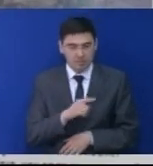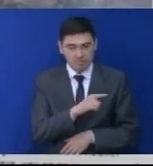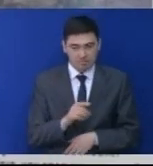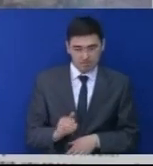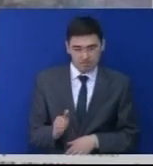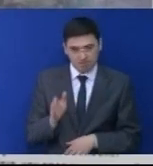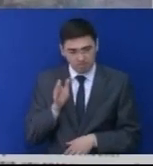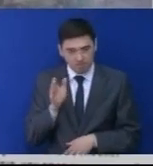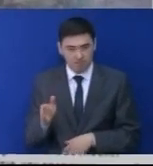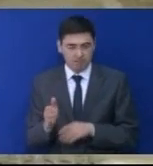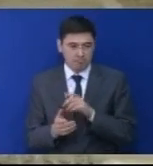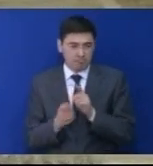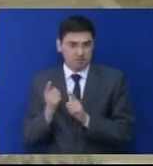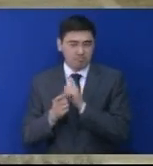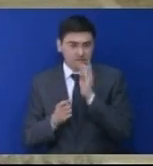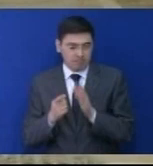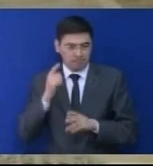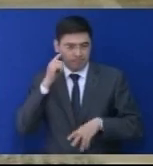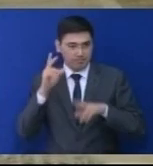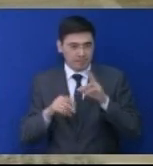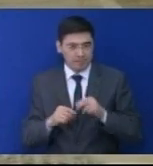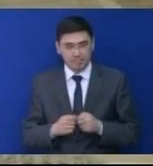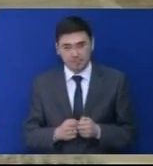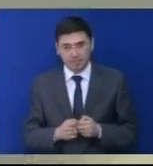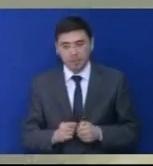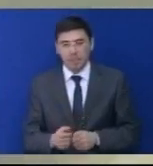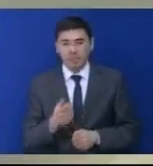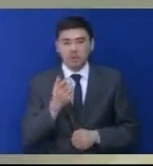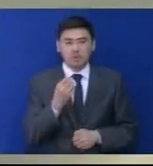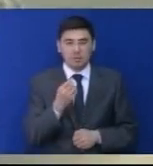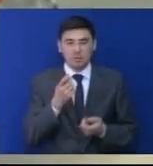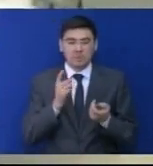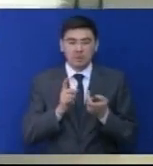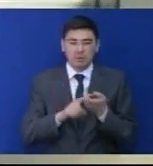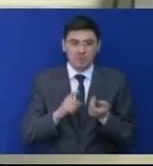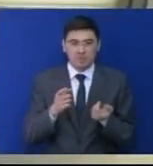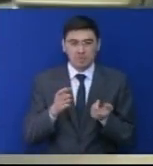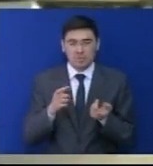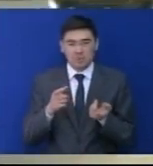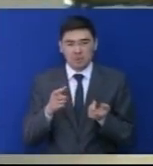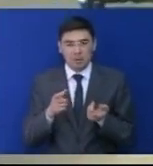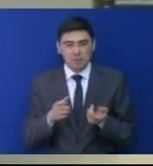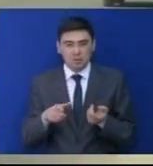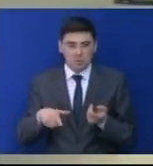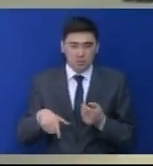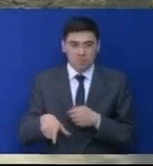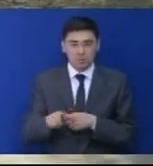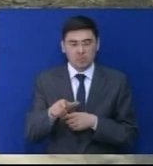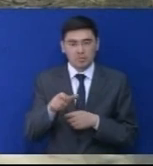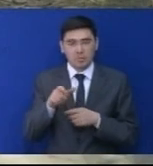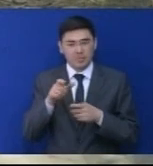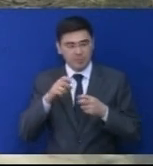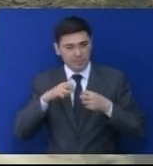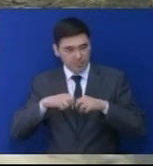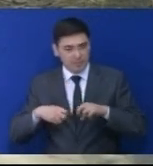жағдай түзеледі деп ойлаймыз. Тағы бір мәселе жол нұсқаушылардың жетіспеушілігі болуда. Бұған жалақының аздығы себеп болып отыр.